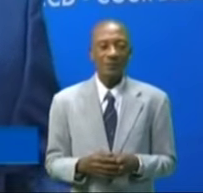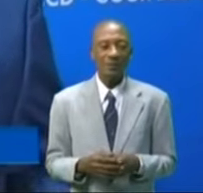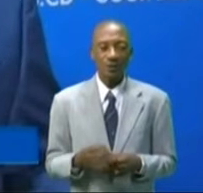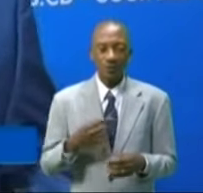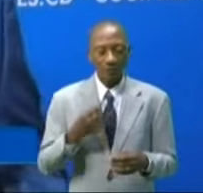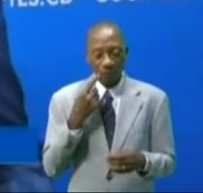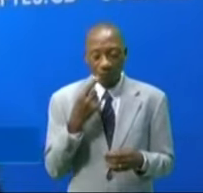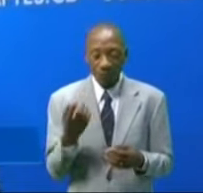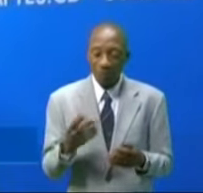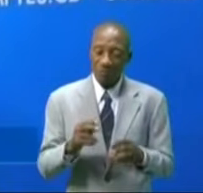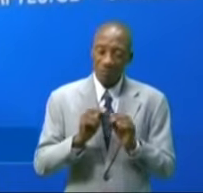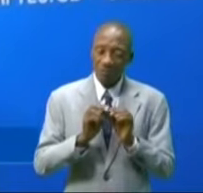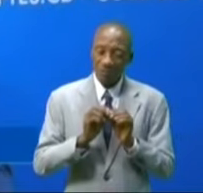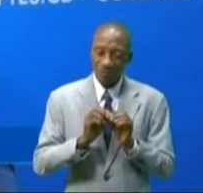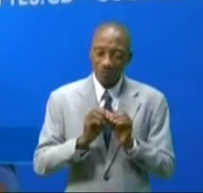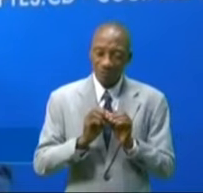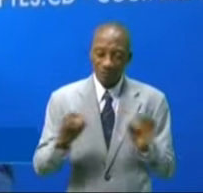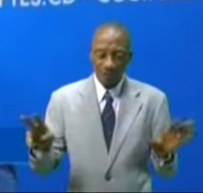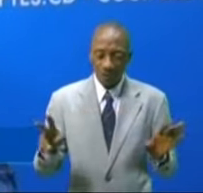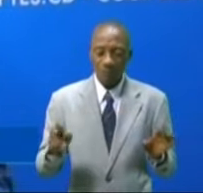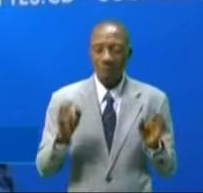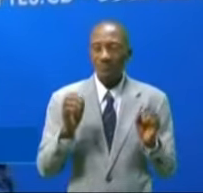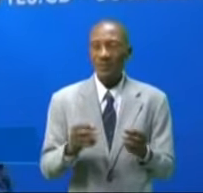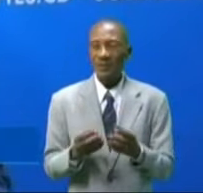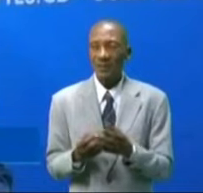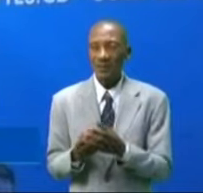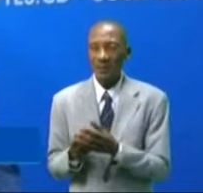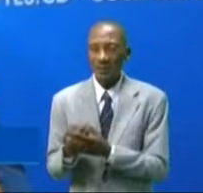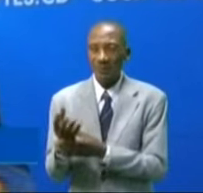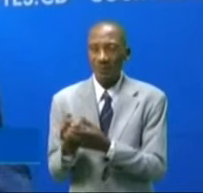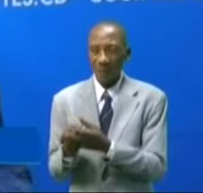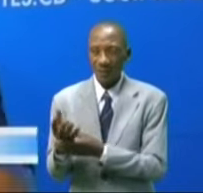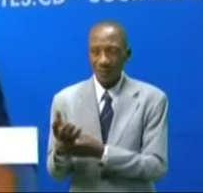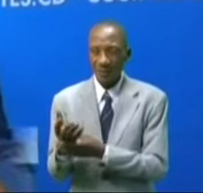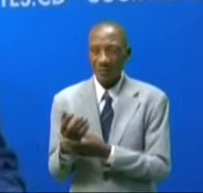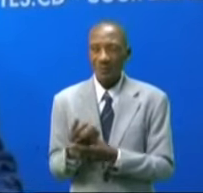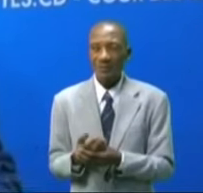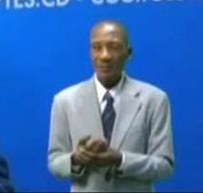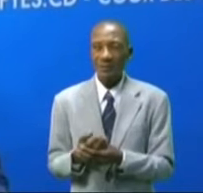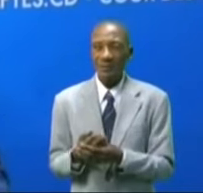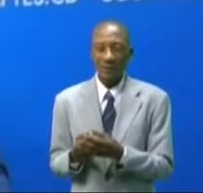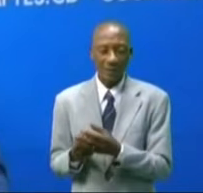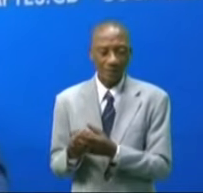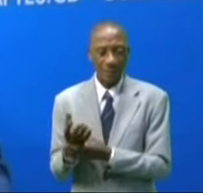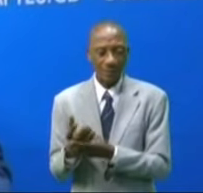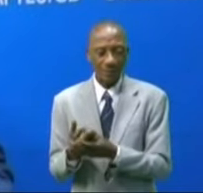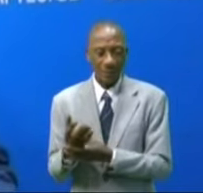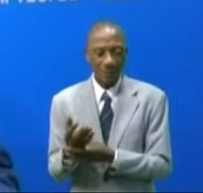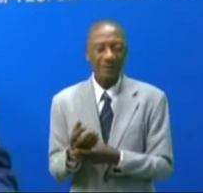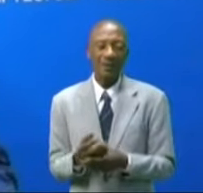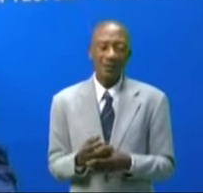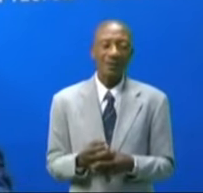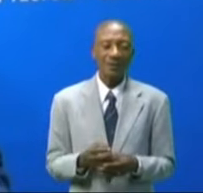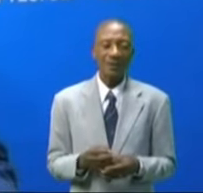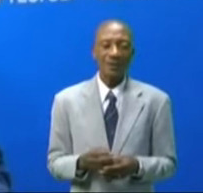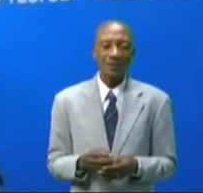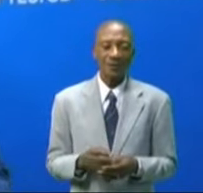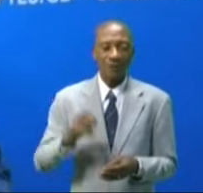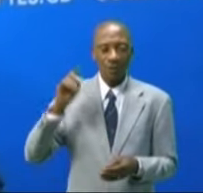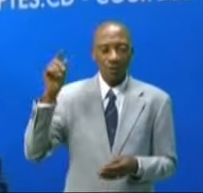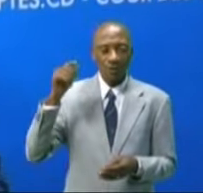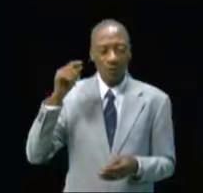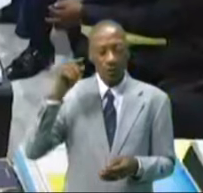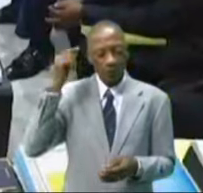par rapport aux dépenses, surtout les dépenses d'investissement, cela a aidé le gouvernement provincial à réaliser quelques actions de développement